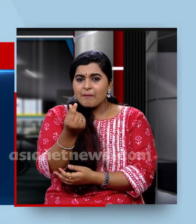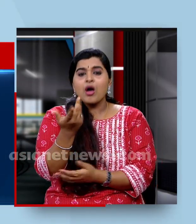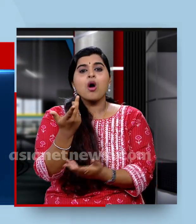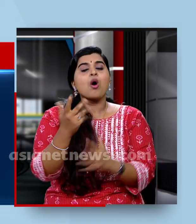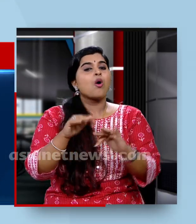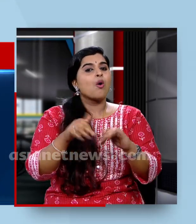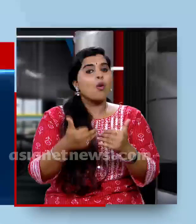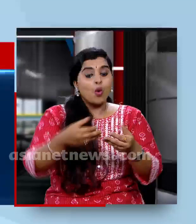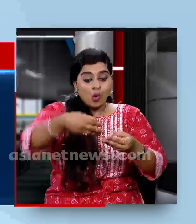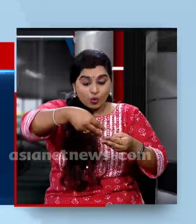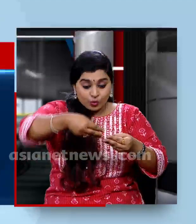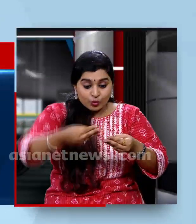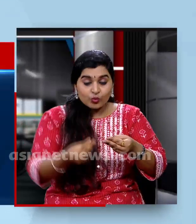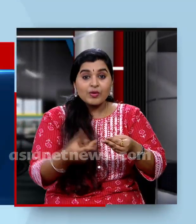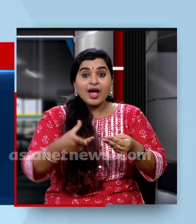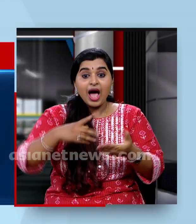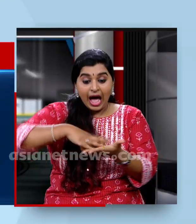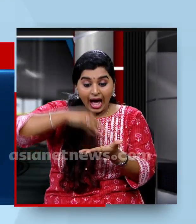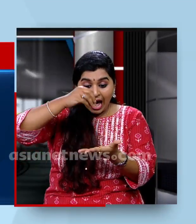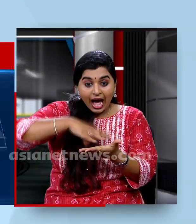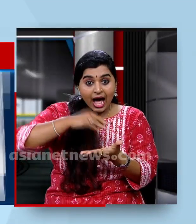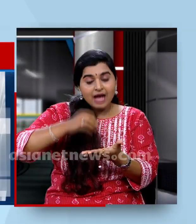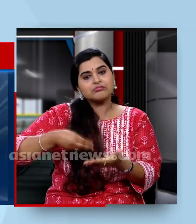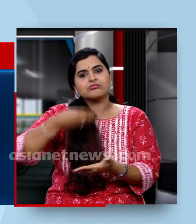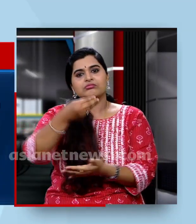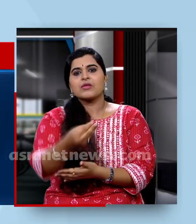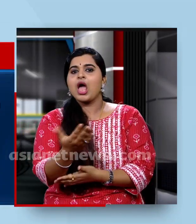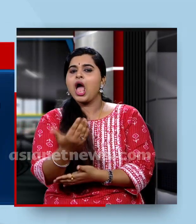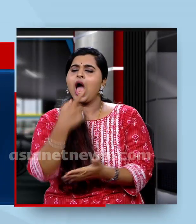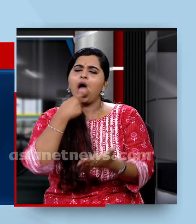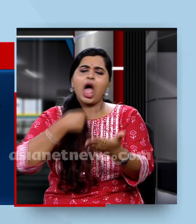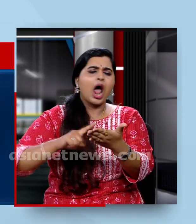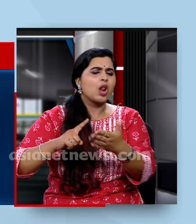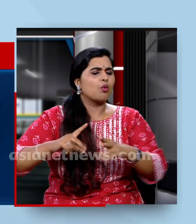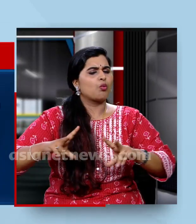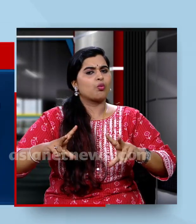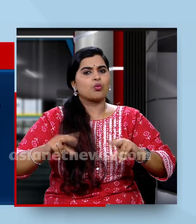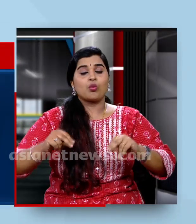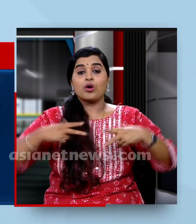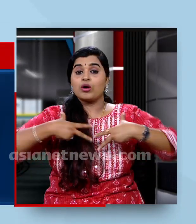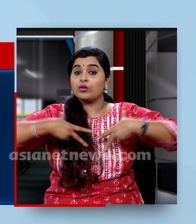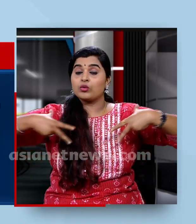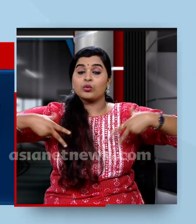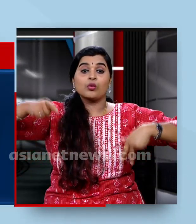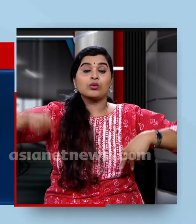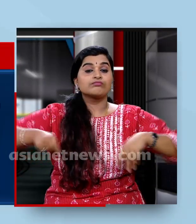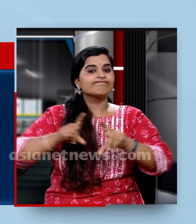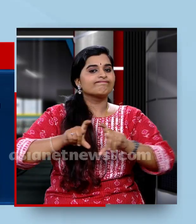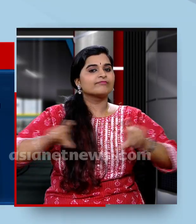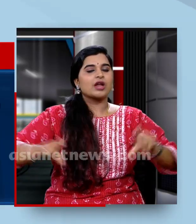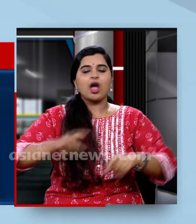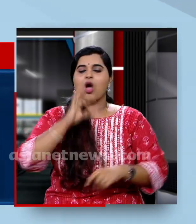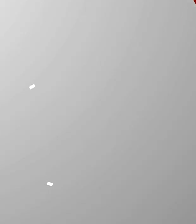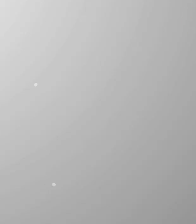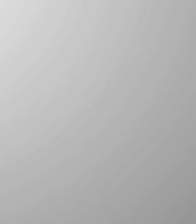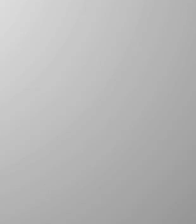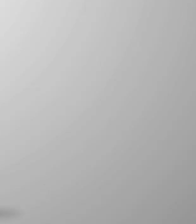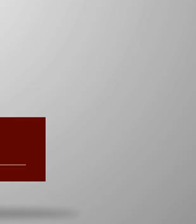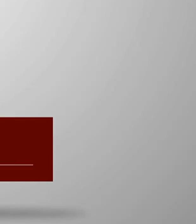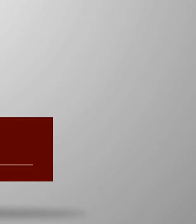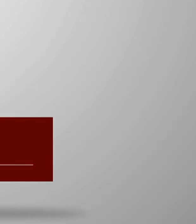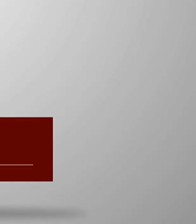അരിമായിക്കോ അല്ലെങ്കിൽ കൂപ്പൺ നൽകാമെന്ന് പറയുന്നത് അംഗീകരിക്കാൻ കഴിയില്ല എന്നും കോടതി വ്യക്തമാക്കിയിട്ടുണ്ട്. അനിമി, ശരി ഷിജു.